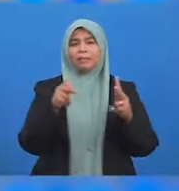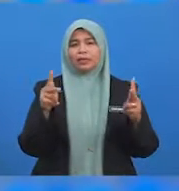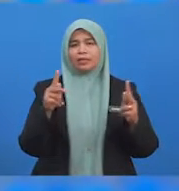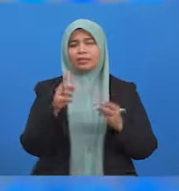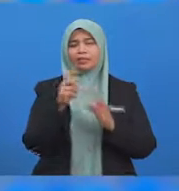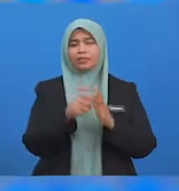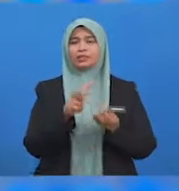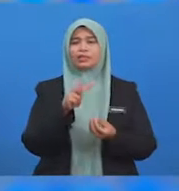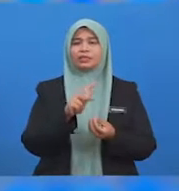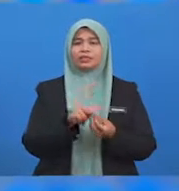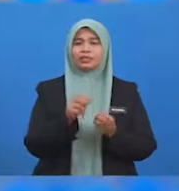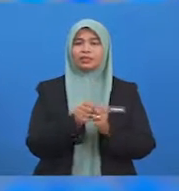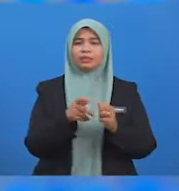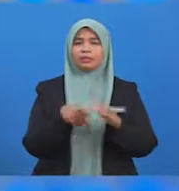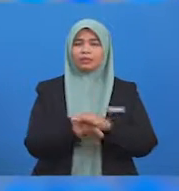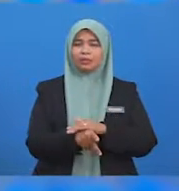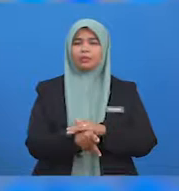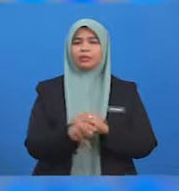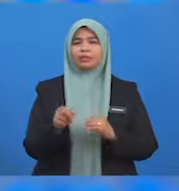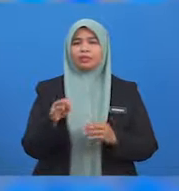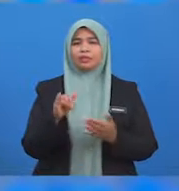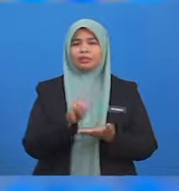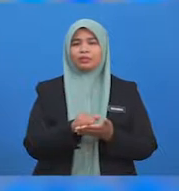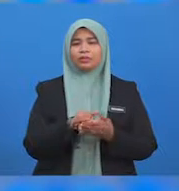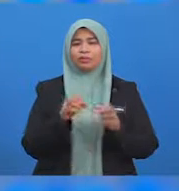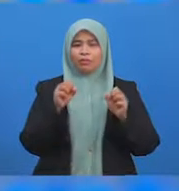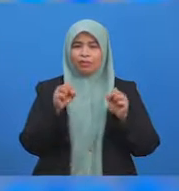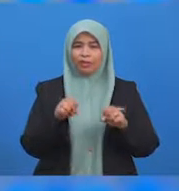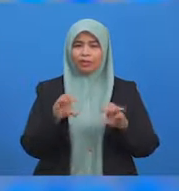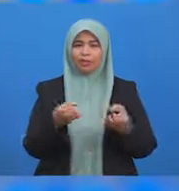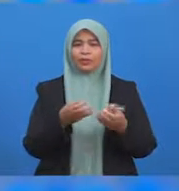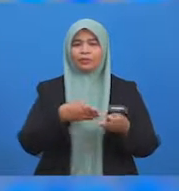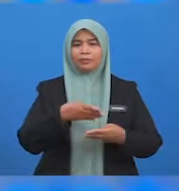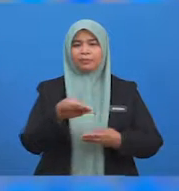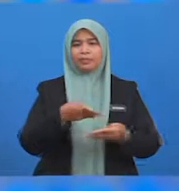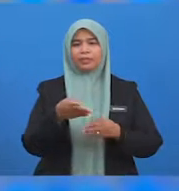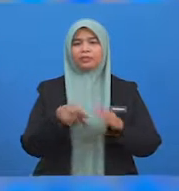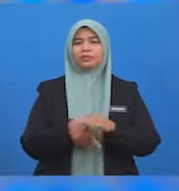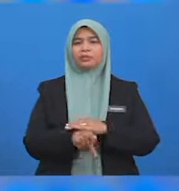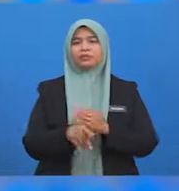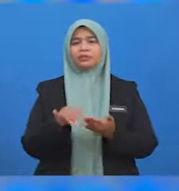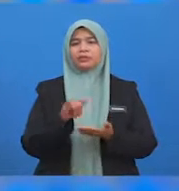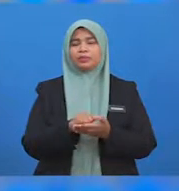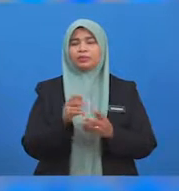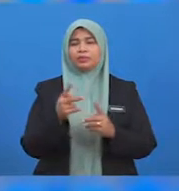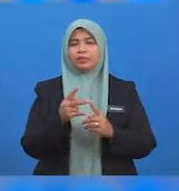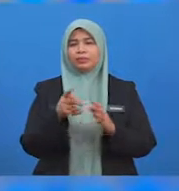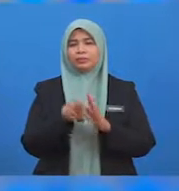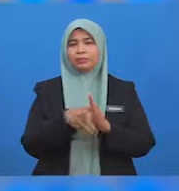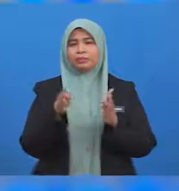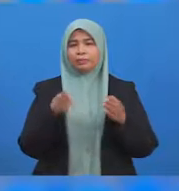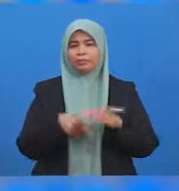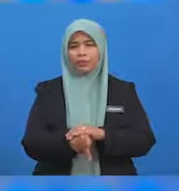pembunuhan itulah yang paling berhak membuat balas bunuh terhadap si pembunuh.